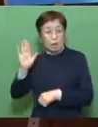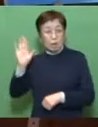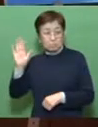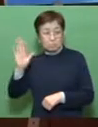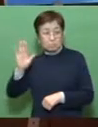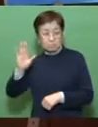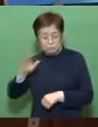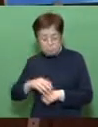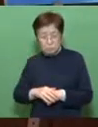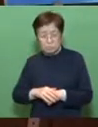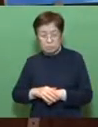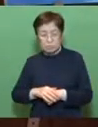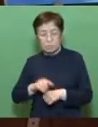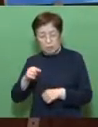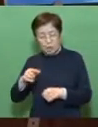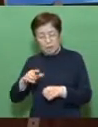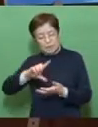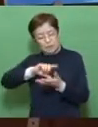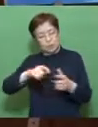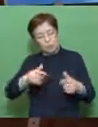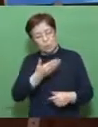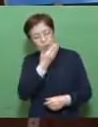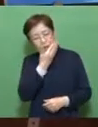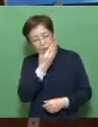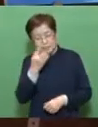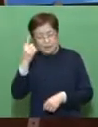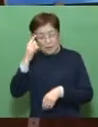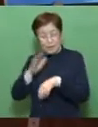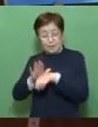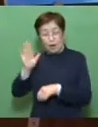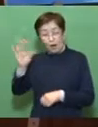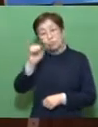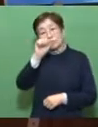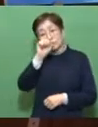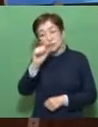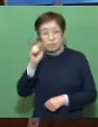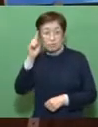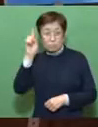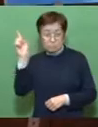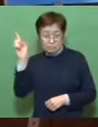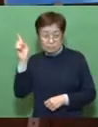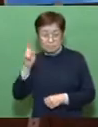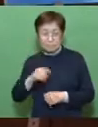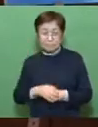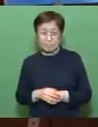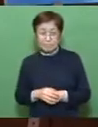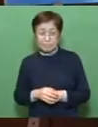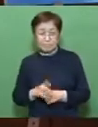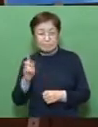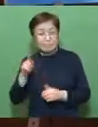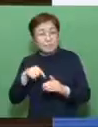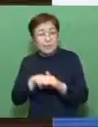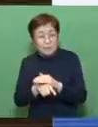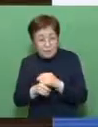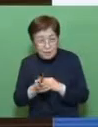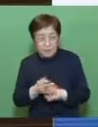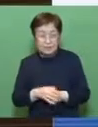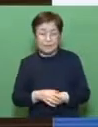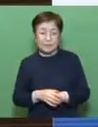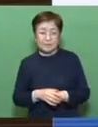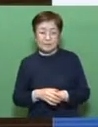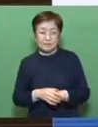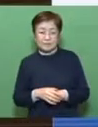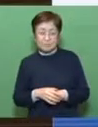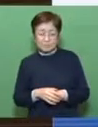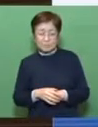形で目を向けてきたということはとってもあのいいことなんですがそれはなぜかって言うとですね